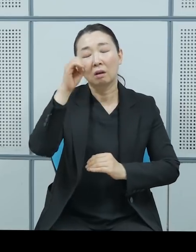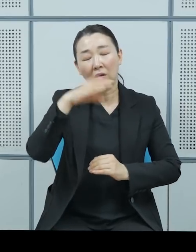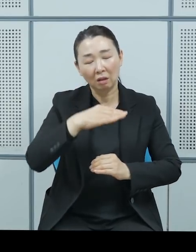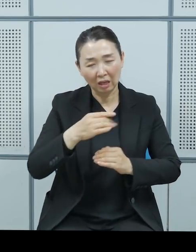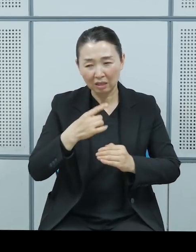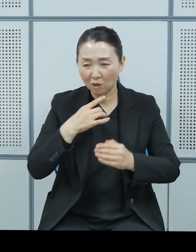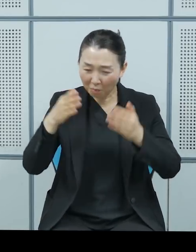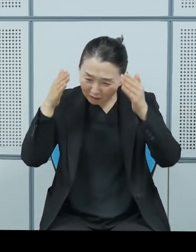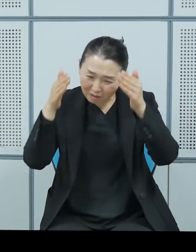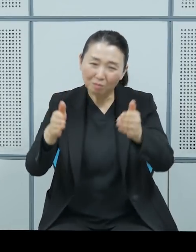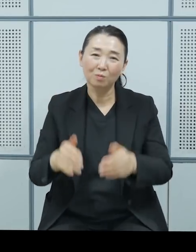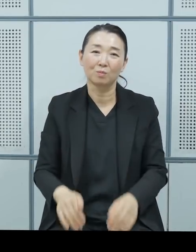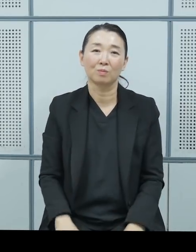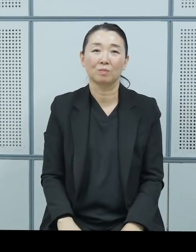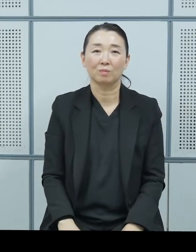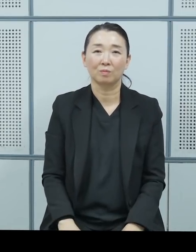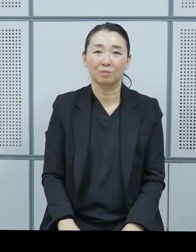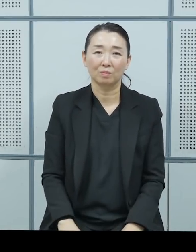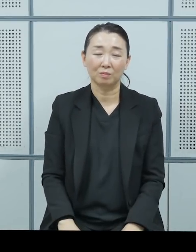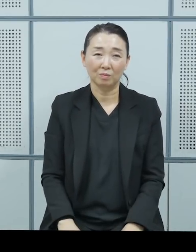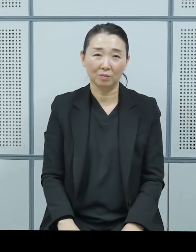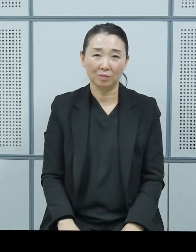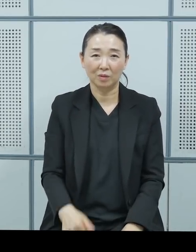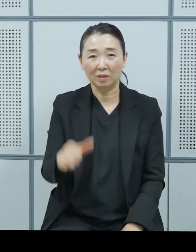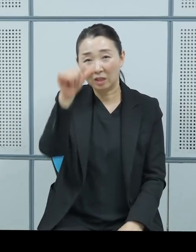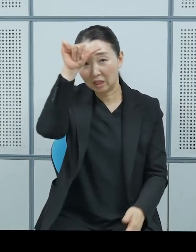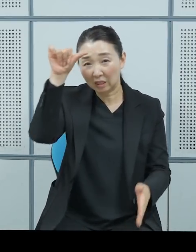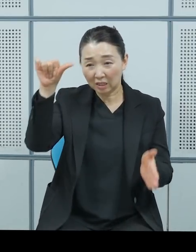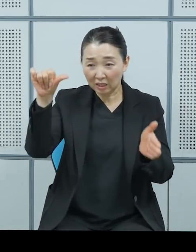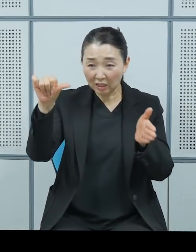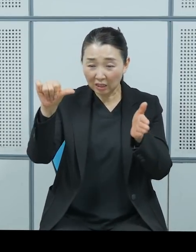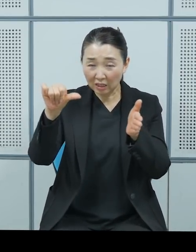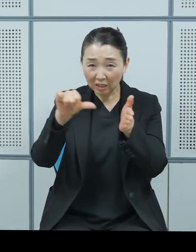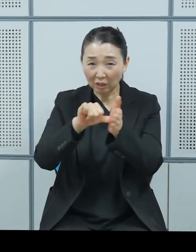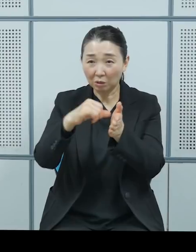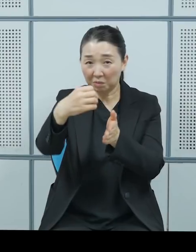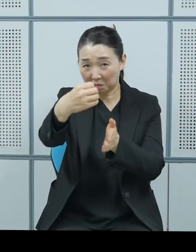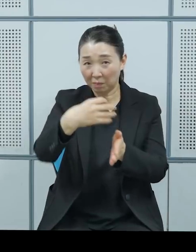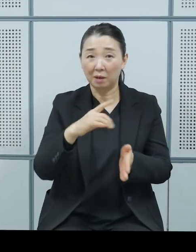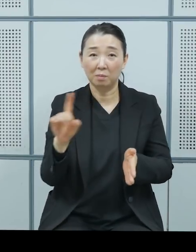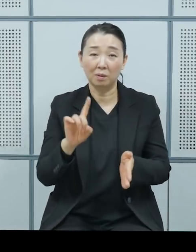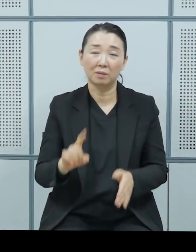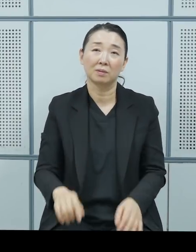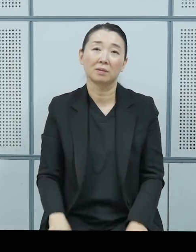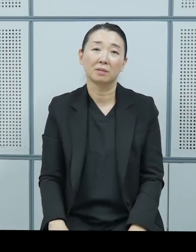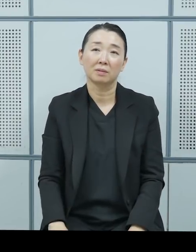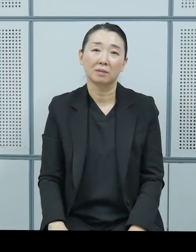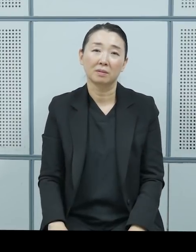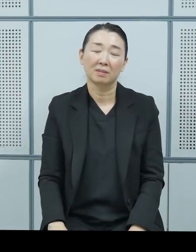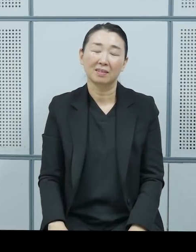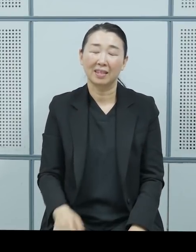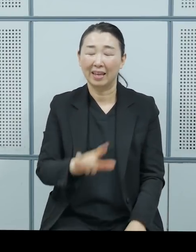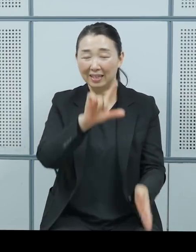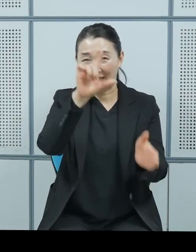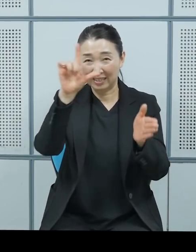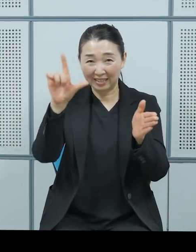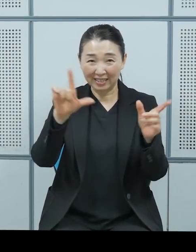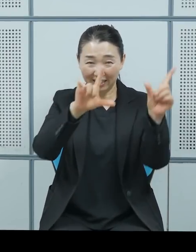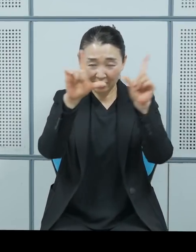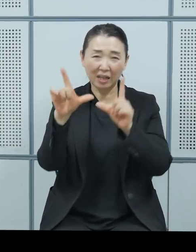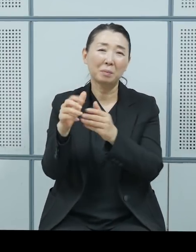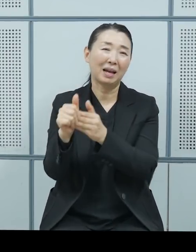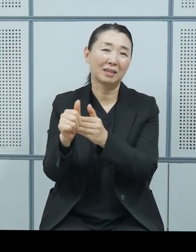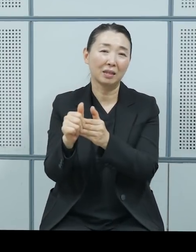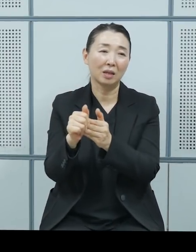자체가 일이었어요. 그런데 장로님들이 저의 어떤 삶에 이렇게 안내를 해주셨죠. 그래서 목사님도